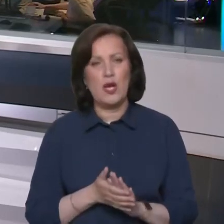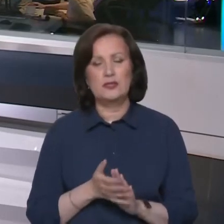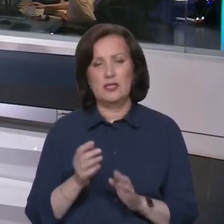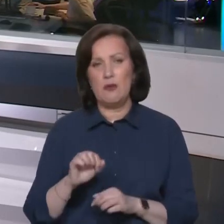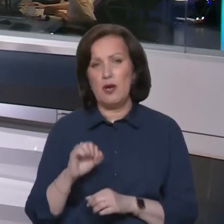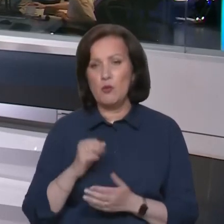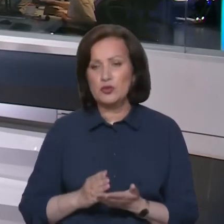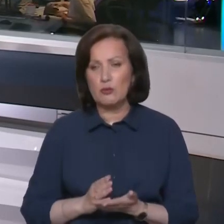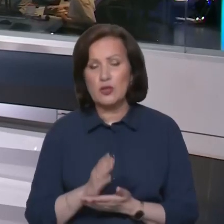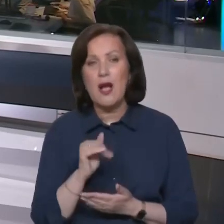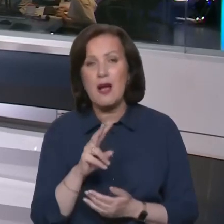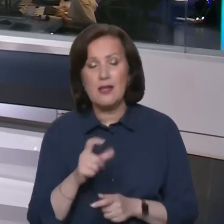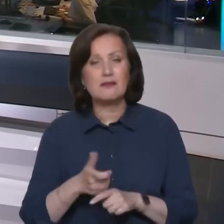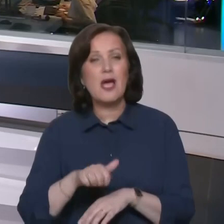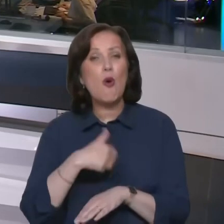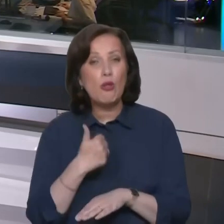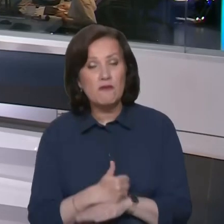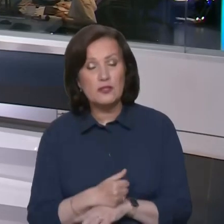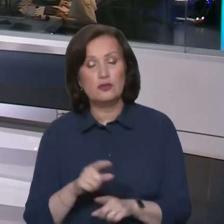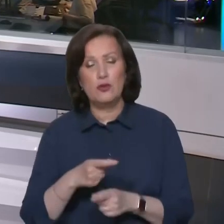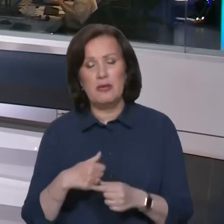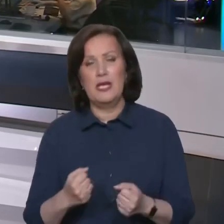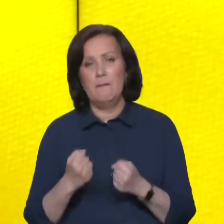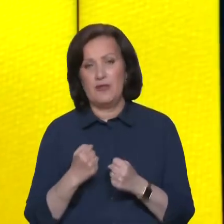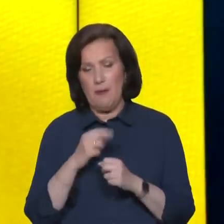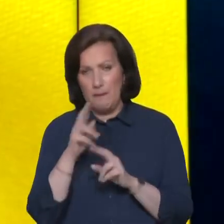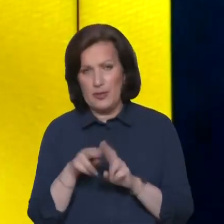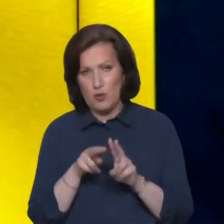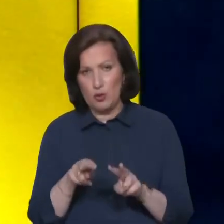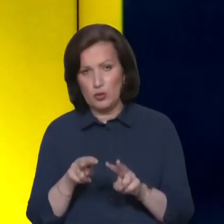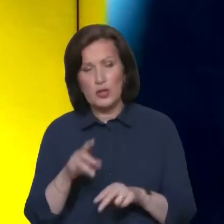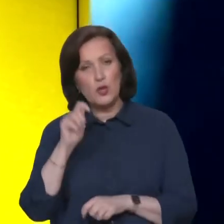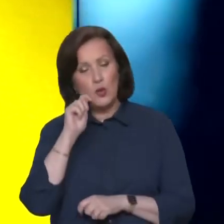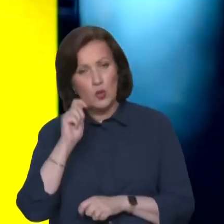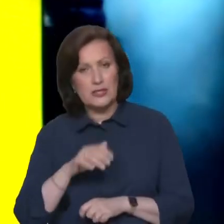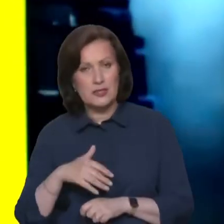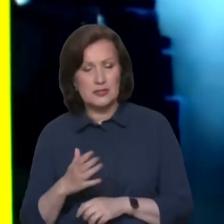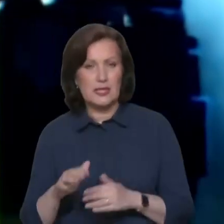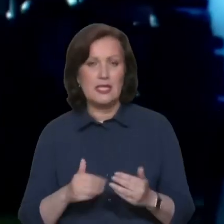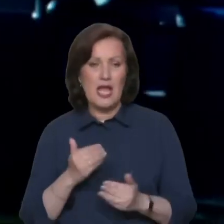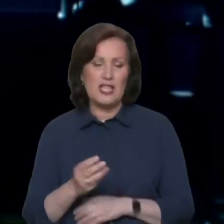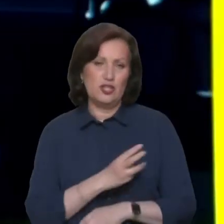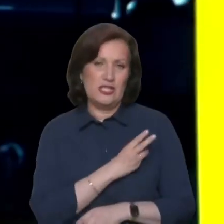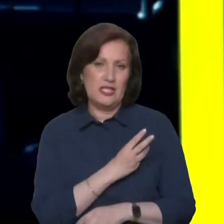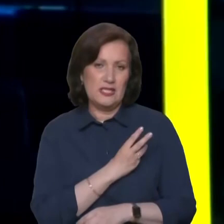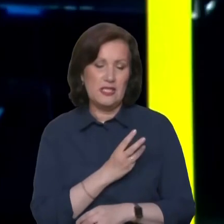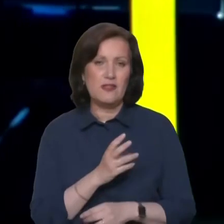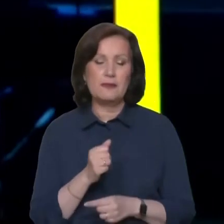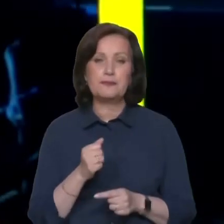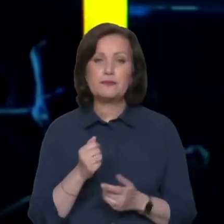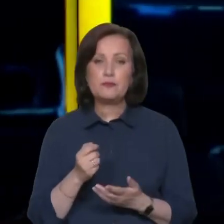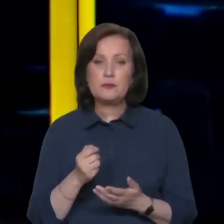на Бахмутському напрямку, але найголовніше, що ми її тримаємо під контролем, і саме українській стороні належать ініціативи. Тобто